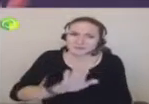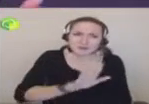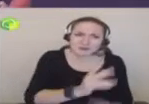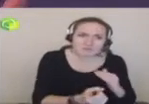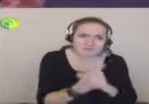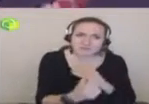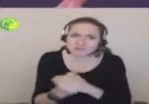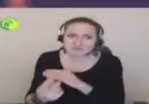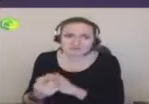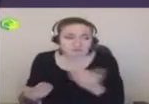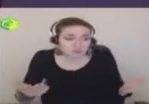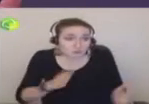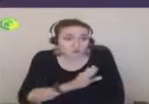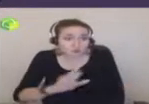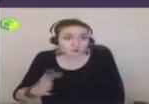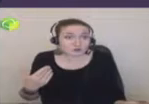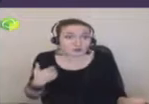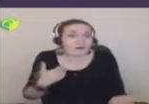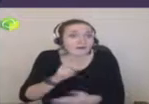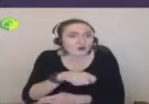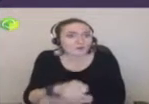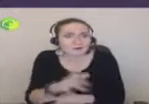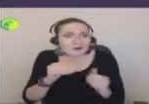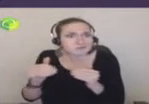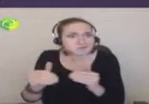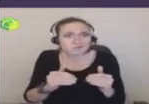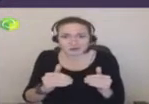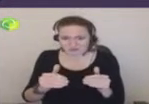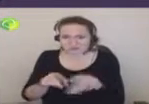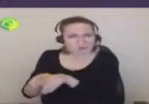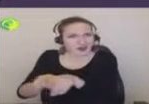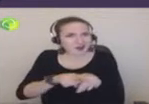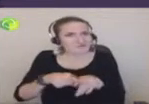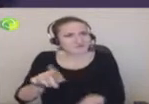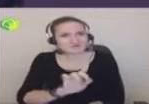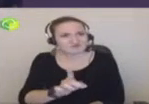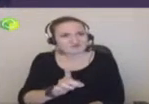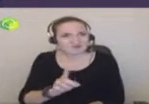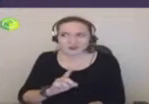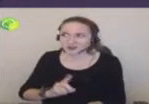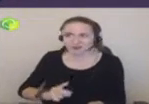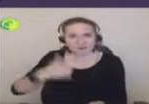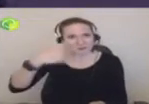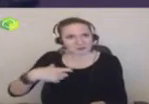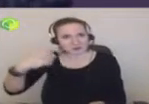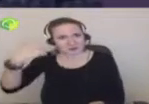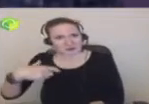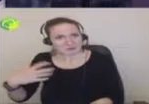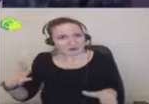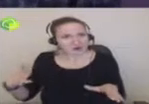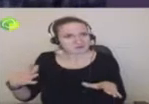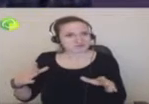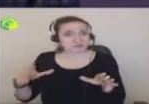bien, est soi-même et pas son voisin, et pas un clone de l'autre, n'est-ce pas Axel ? Les clones, c'est quand même autre chose que la diversité